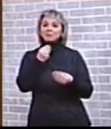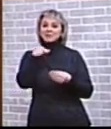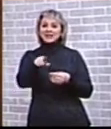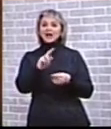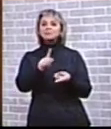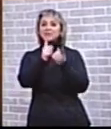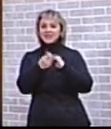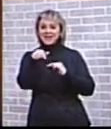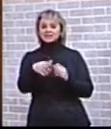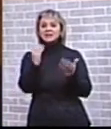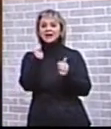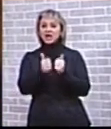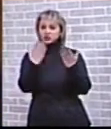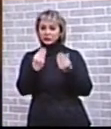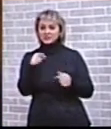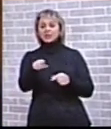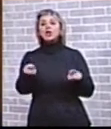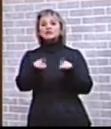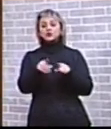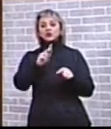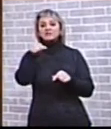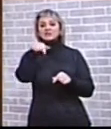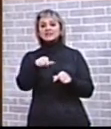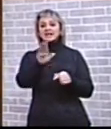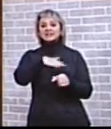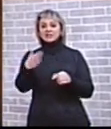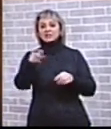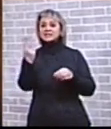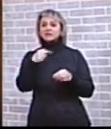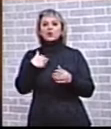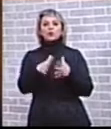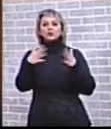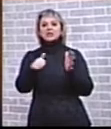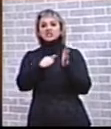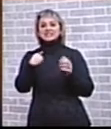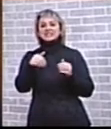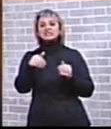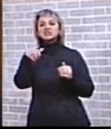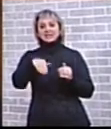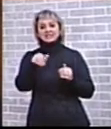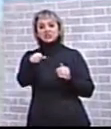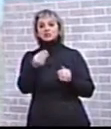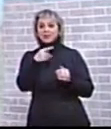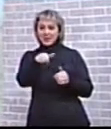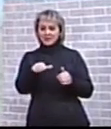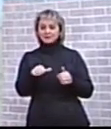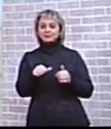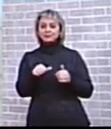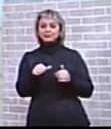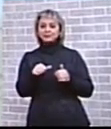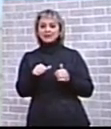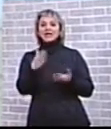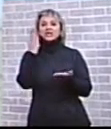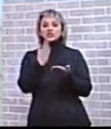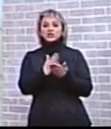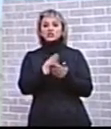наглядно меняются изо дня в день. Поэтому все-таки, я же говорю, даже в тех сопоставимых цифрах у нас более 6 тысяч предприятий общественного питания.